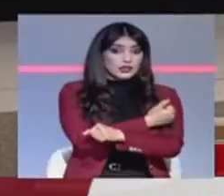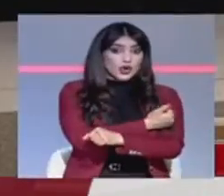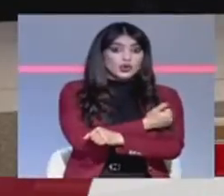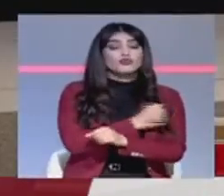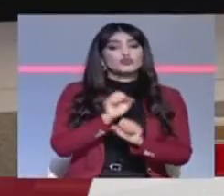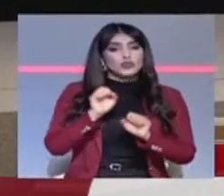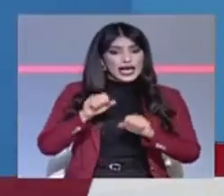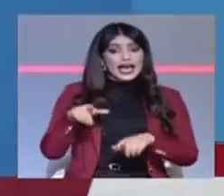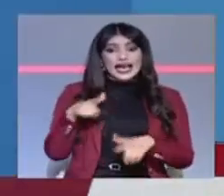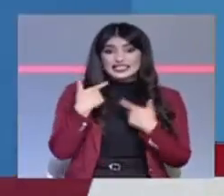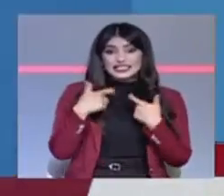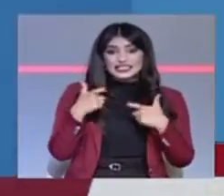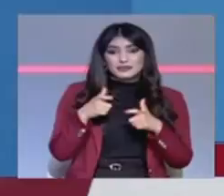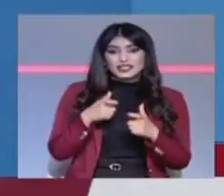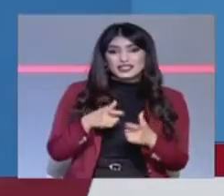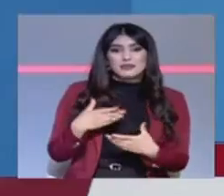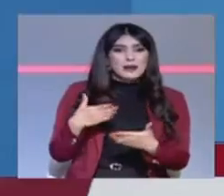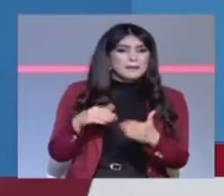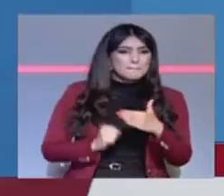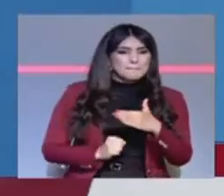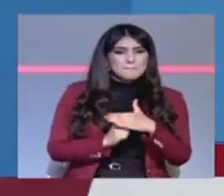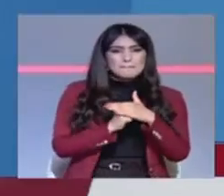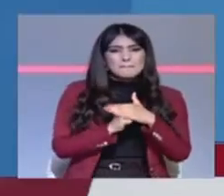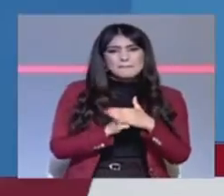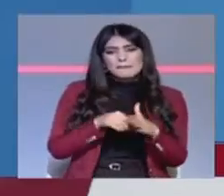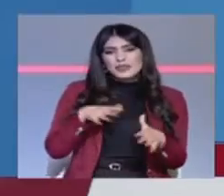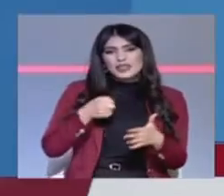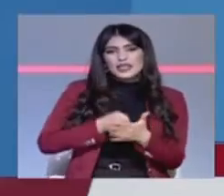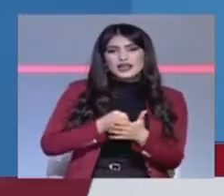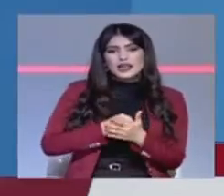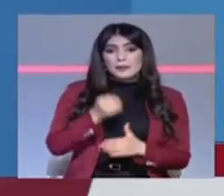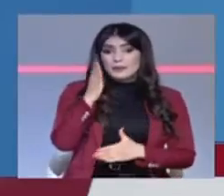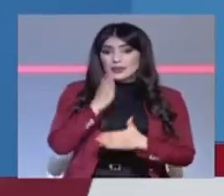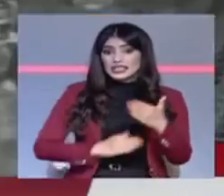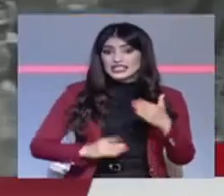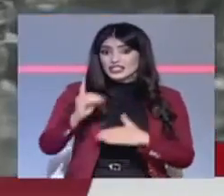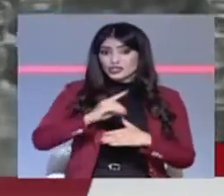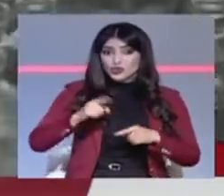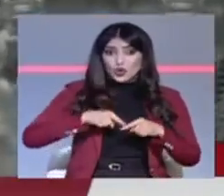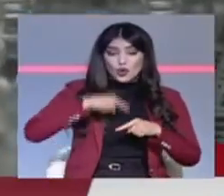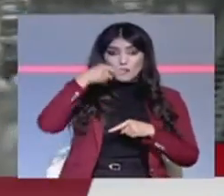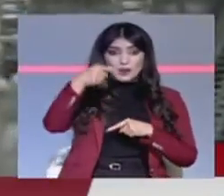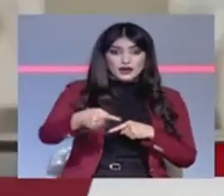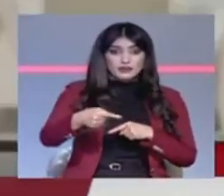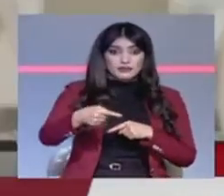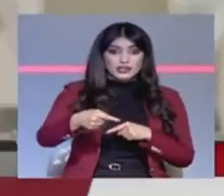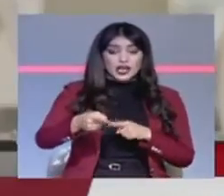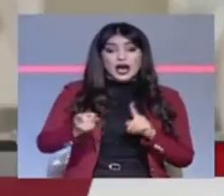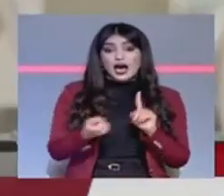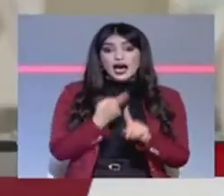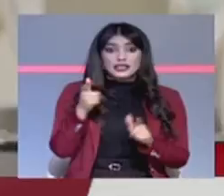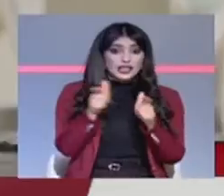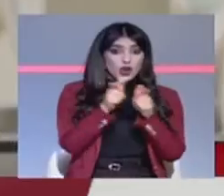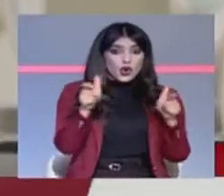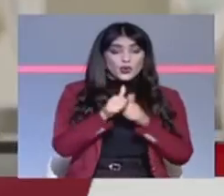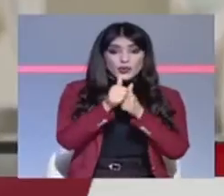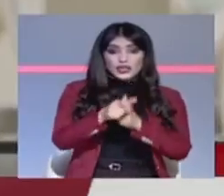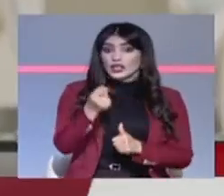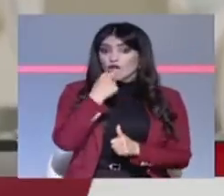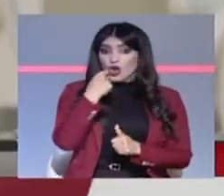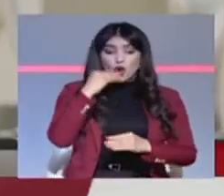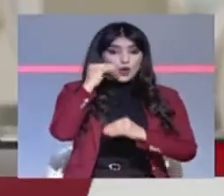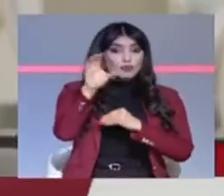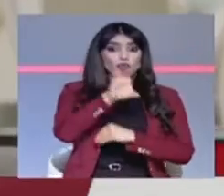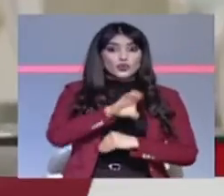متاحه بشكل محدود اعتبارا من النصف الثاني من ديسمبر المقبل خاصه وان وكاله الاجواء الاوروبيه يمكن